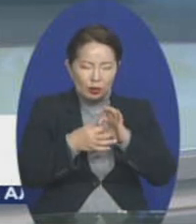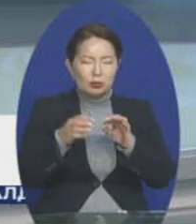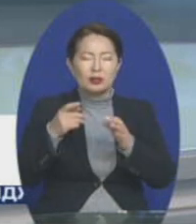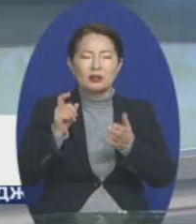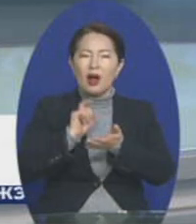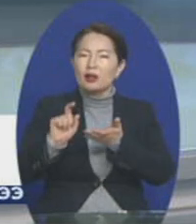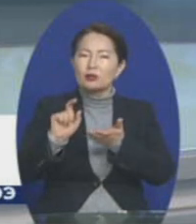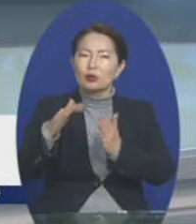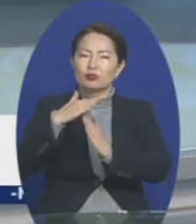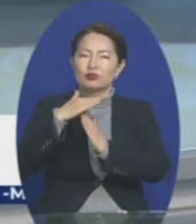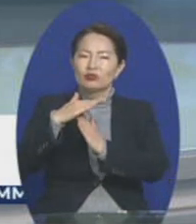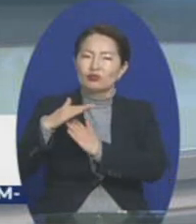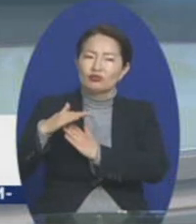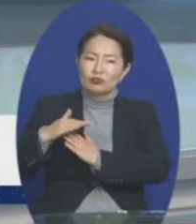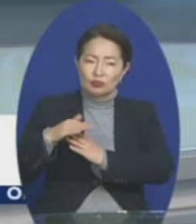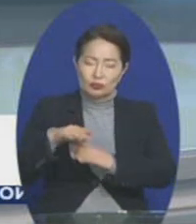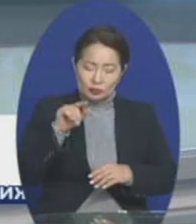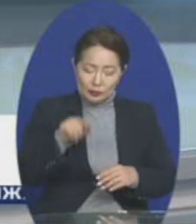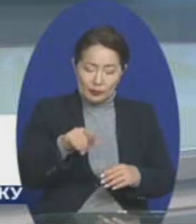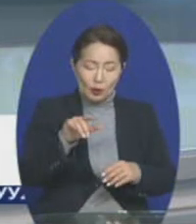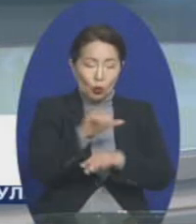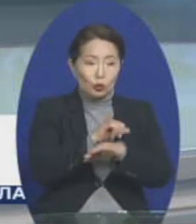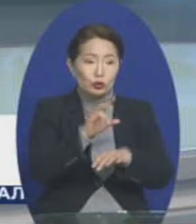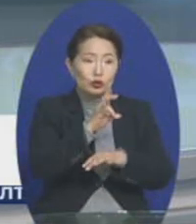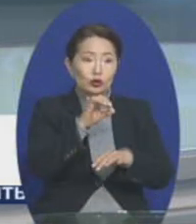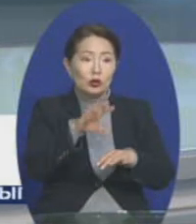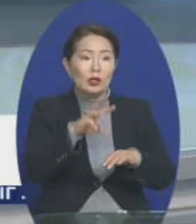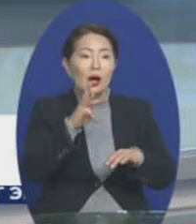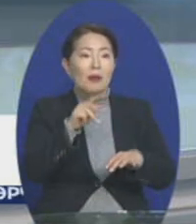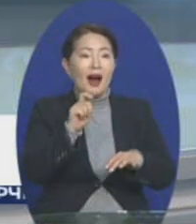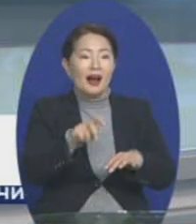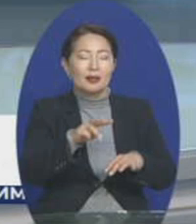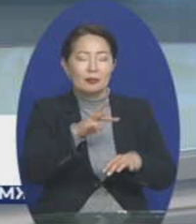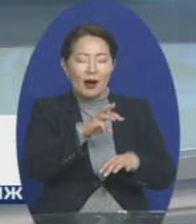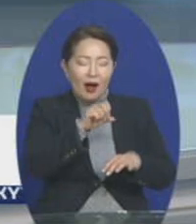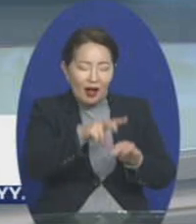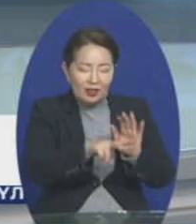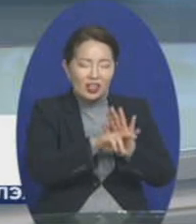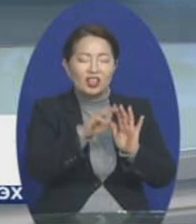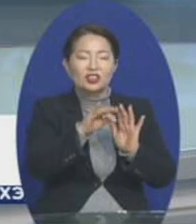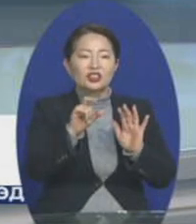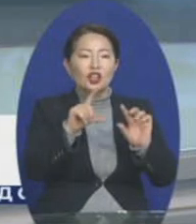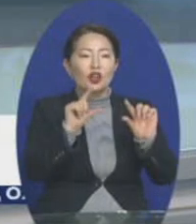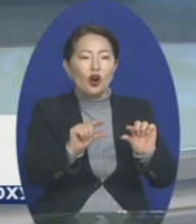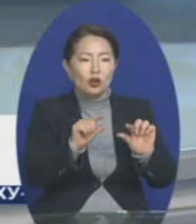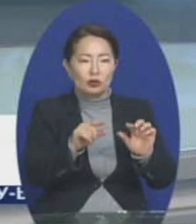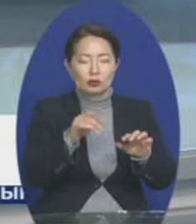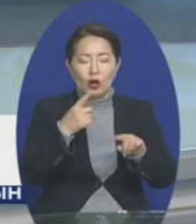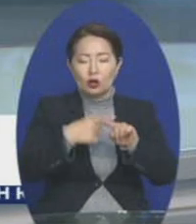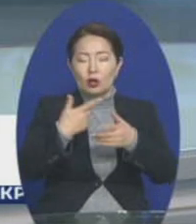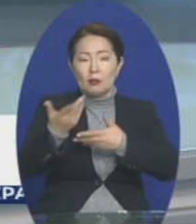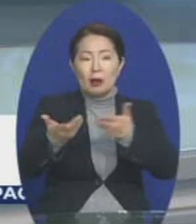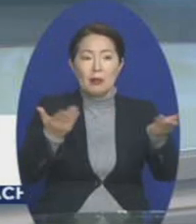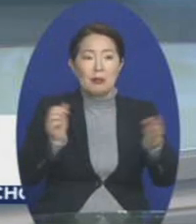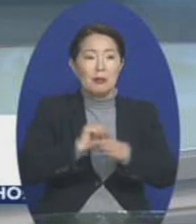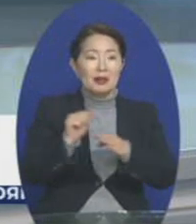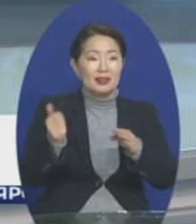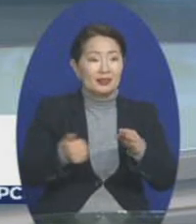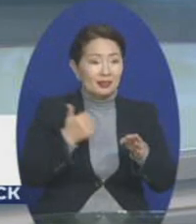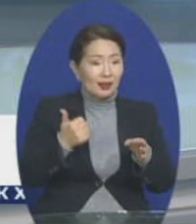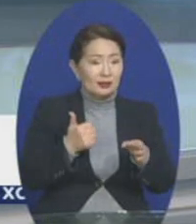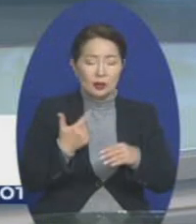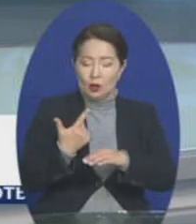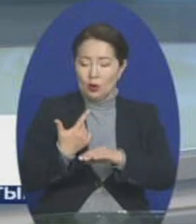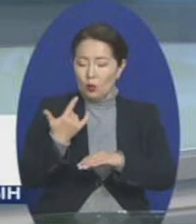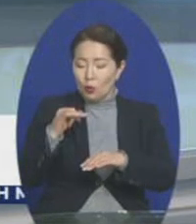зогсоож, ойрын хугацаанд улсын нөөцөөс малын тэжээлийг хөнгөлөлтөй үнээр орон нутагт нийлүүлэх бэлтгэл ажил бүрэн хангагдсан байна. За мөн